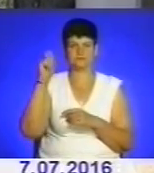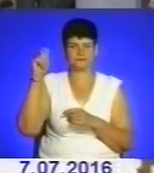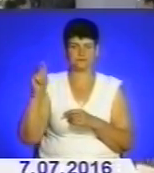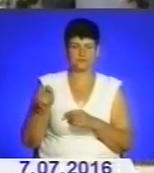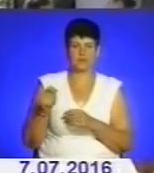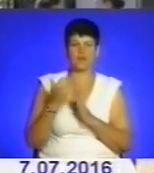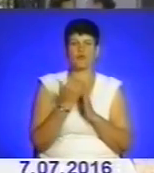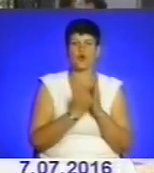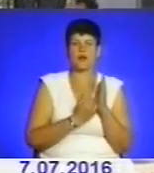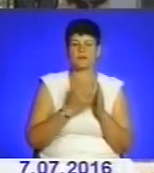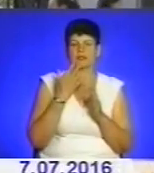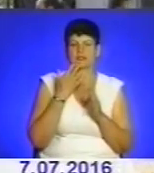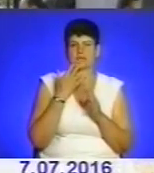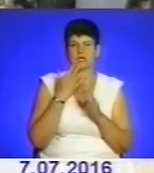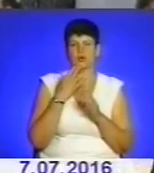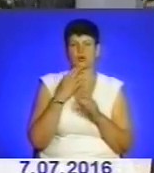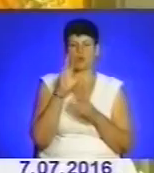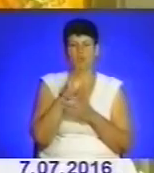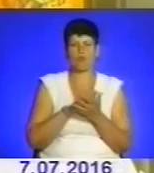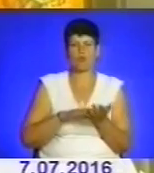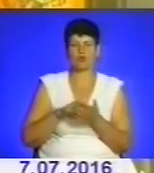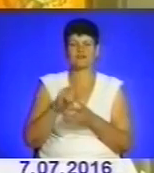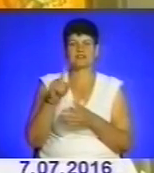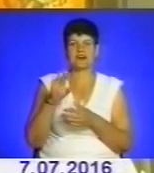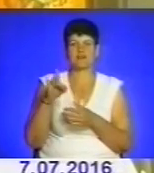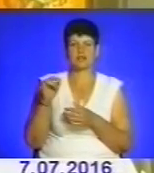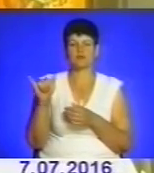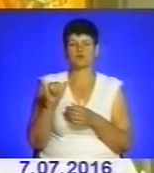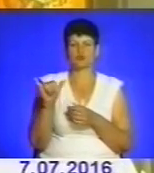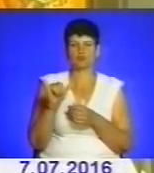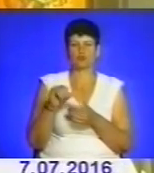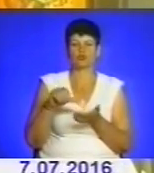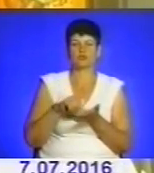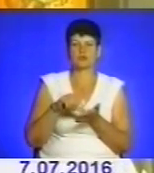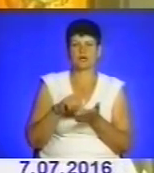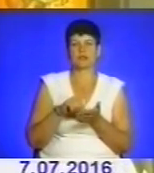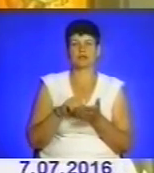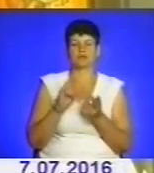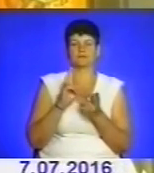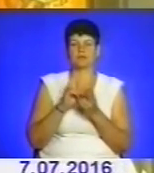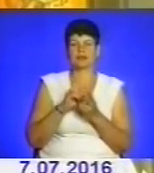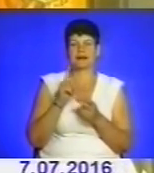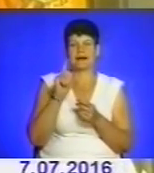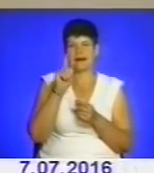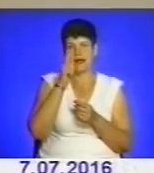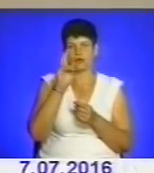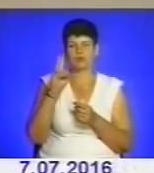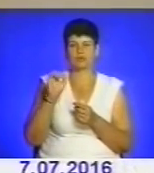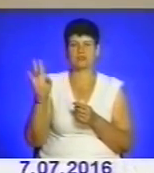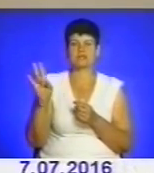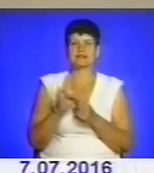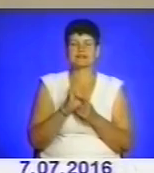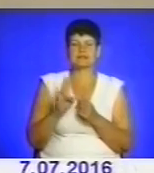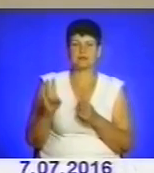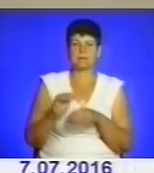програмі загальнонаціональної прощі у Зарваниці в суботу зустріч предстоятеля Української греко-католицької церкви